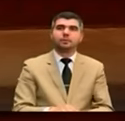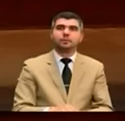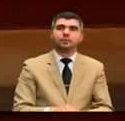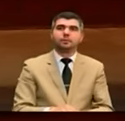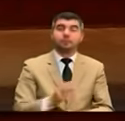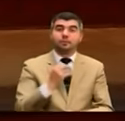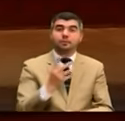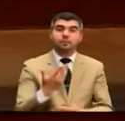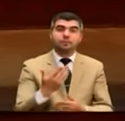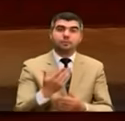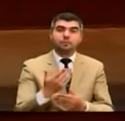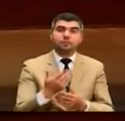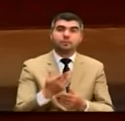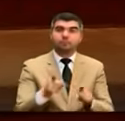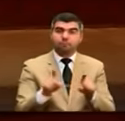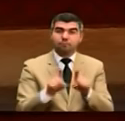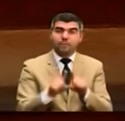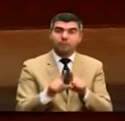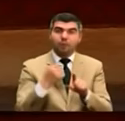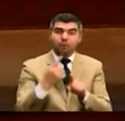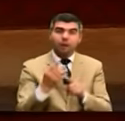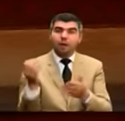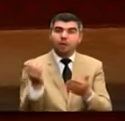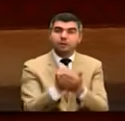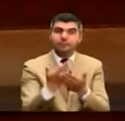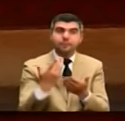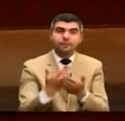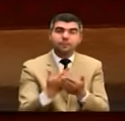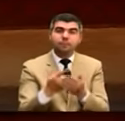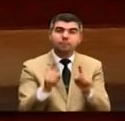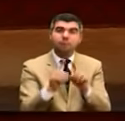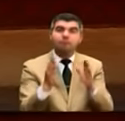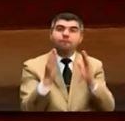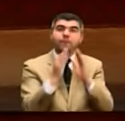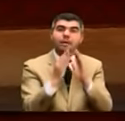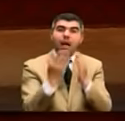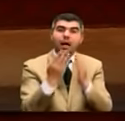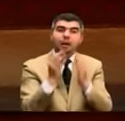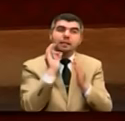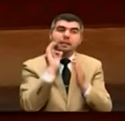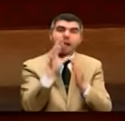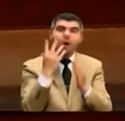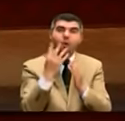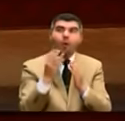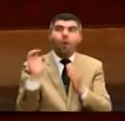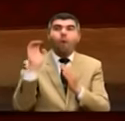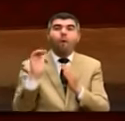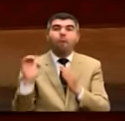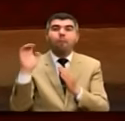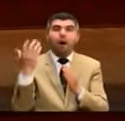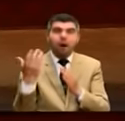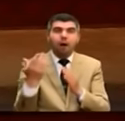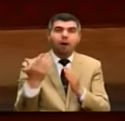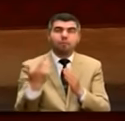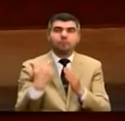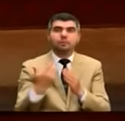هذا الموضوع موضوع استيلاء على عقارات الغير الآن نحن نوليه أهمية كبيرة،